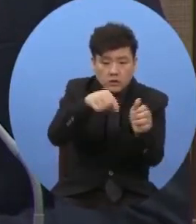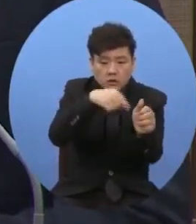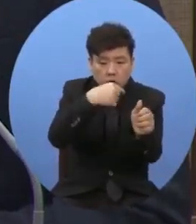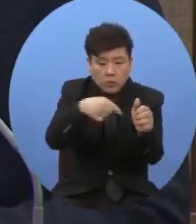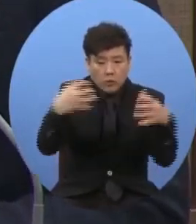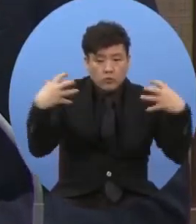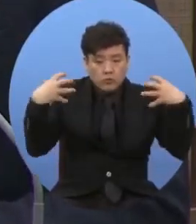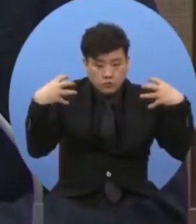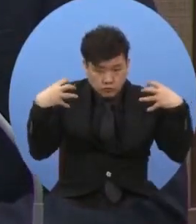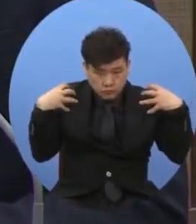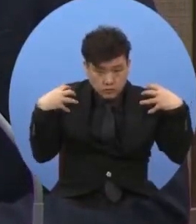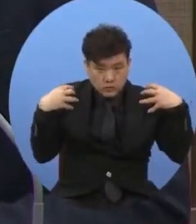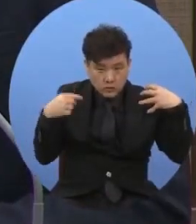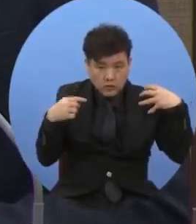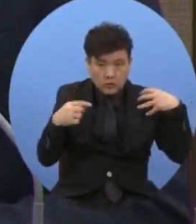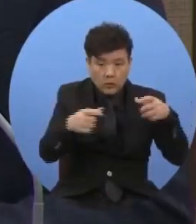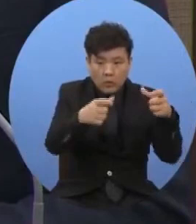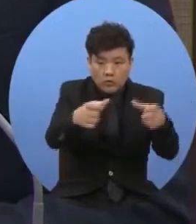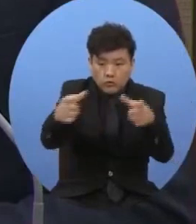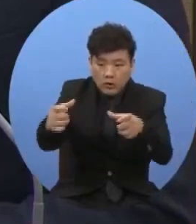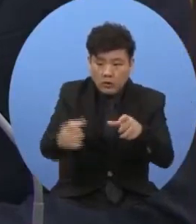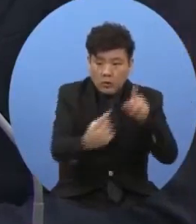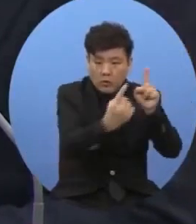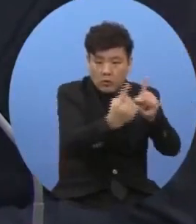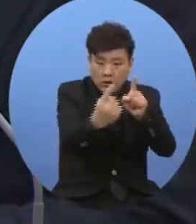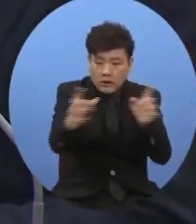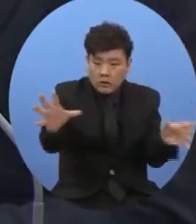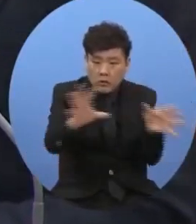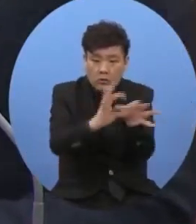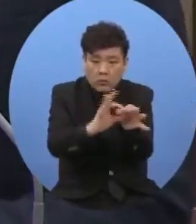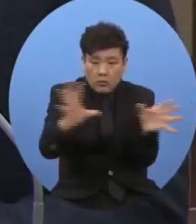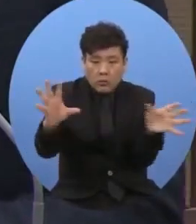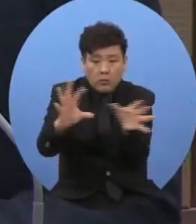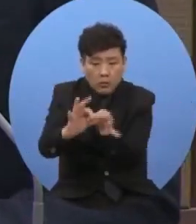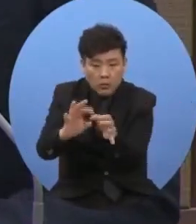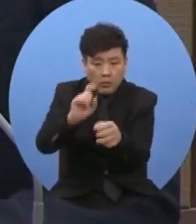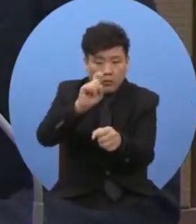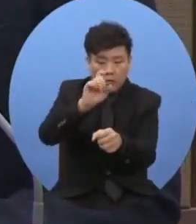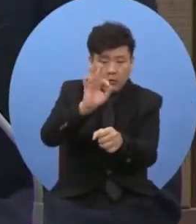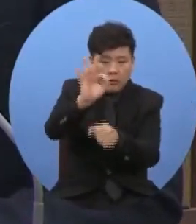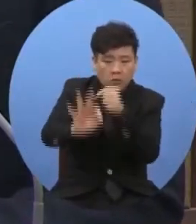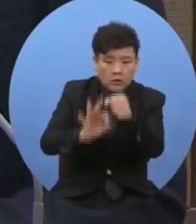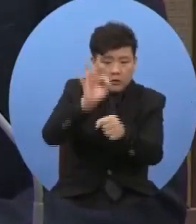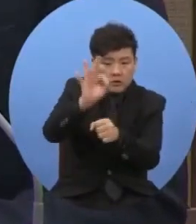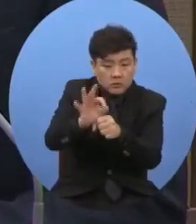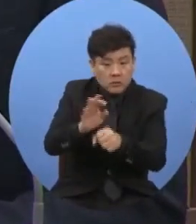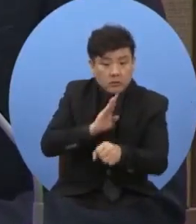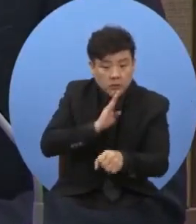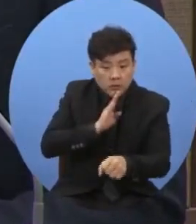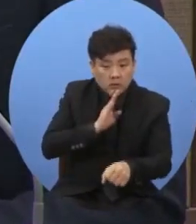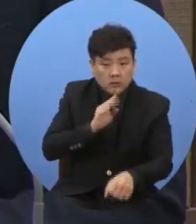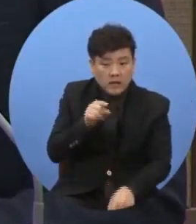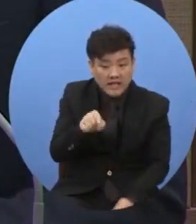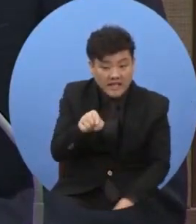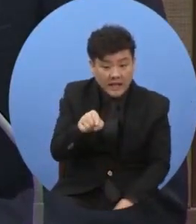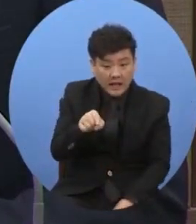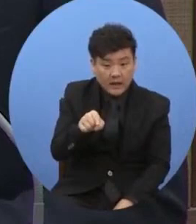자치구가 1대1대1로 이제 매칭해가지고 진행된 바 있지 않습니까? 예. 10년 동안의 역사가 있는데 냉정히 볼 때 그게